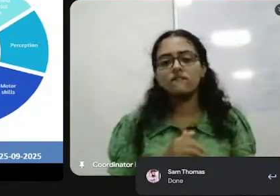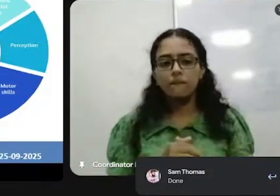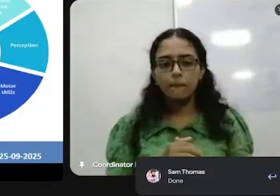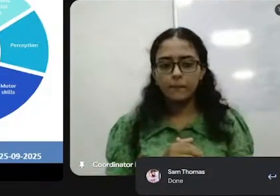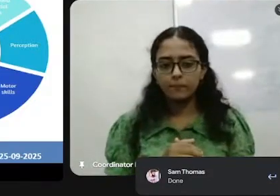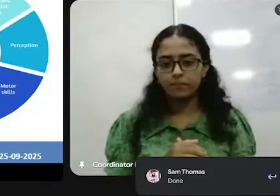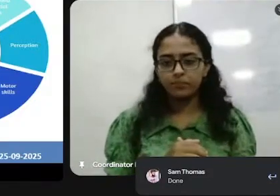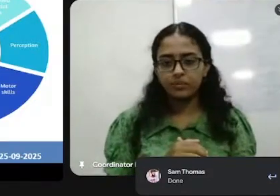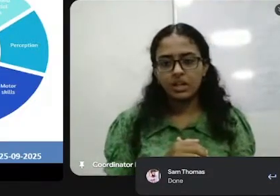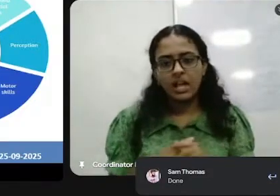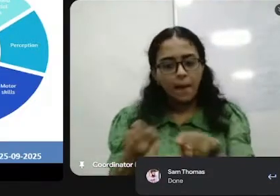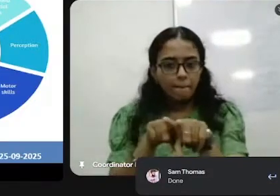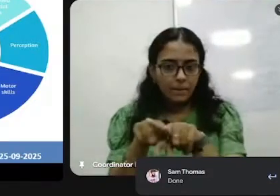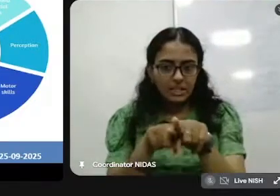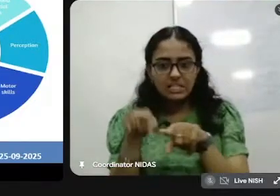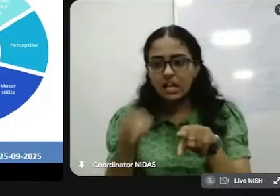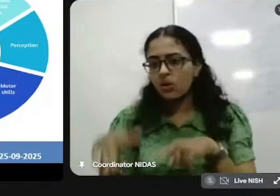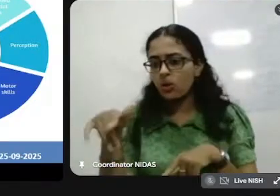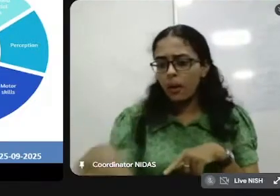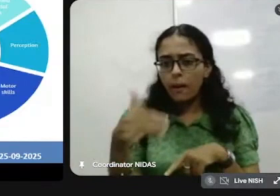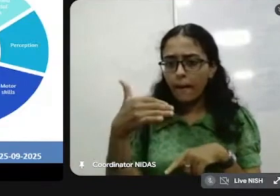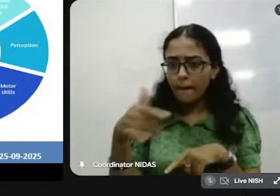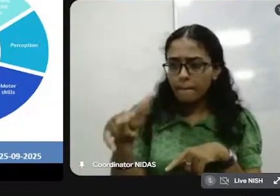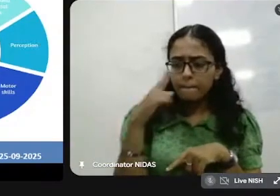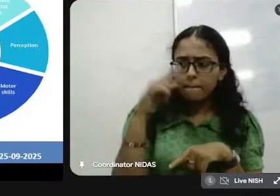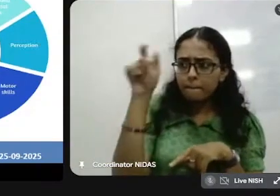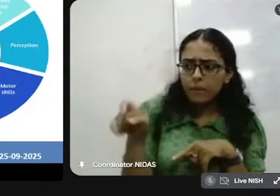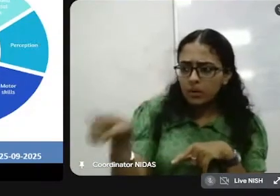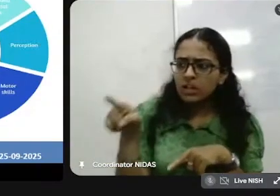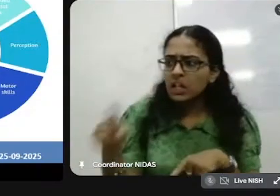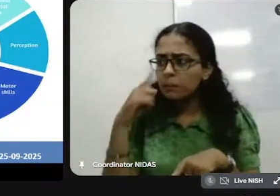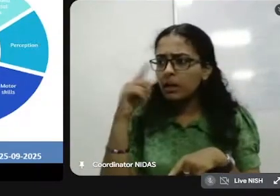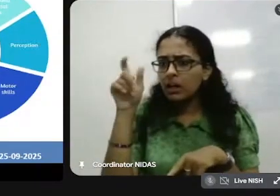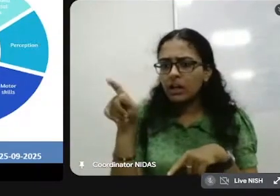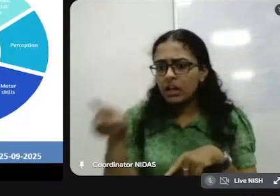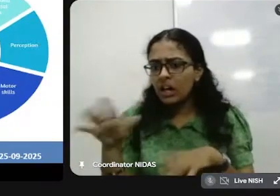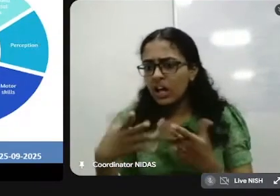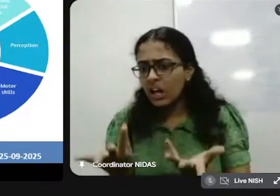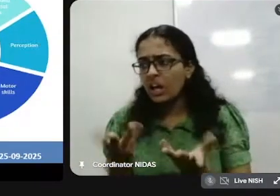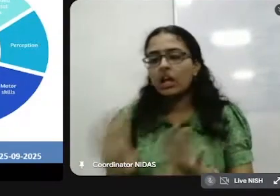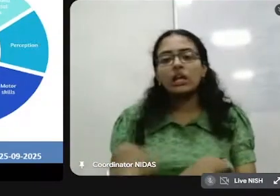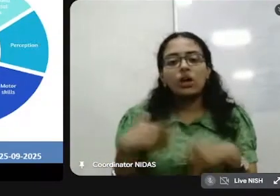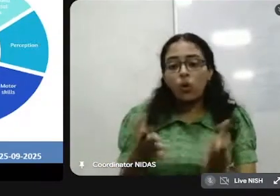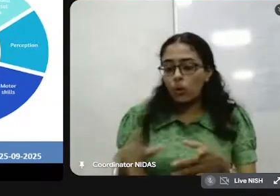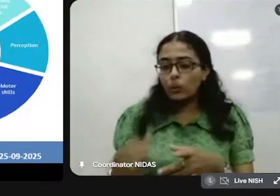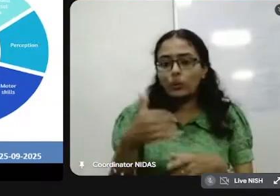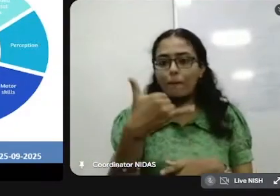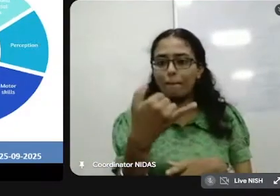ഇപ്പം ഉദാഹരണം ഒരു പെണ്ണെടുത്തു, പക്ഷെ അത് പെണ്ണാണെന്ന് അവർക്ക് അറിയുന്നുണ്ടാവില്ലായിരിക്കാം, പക്ഷെ അത് ചിലപ്പോൾ വേറെ എന്തെങ്കിലും സാധനമായിട്ട്